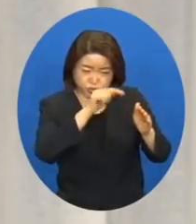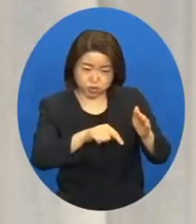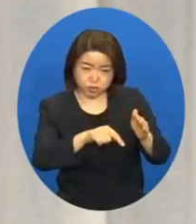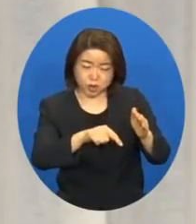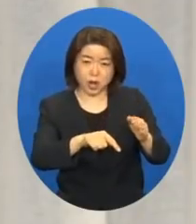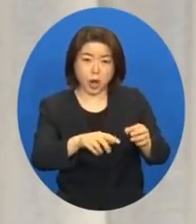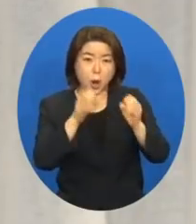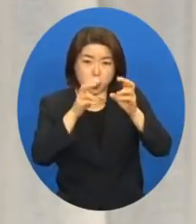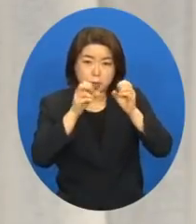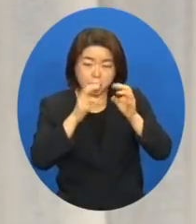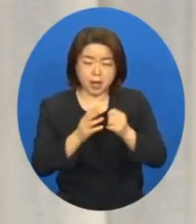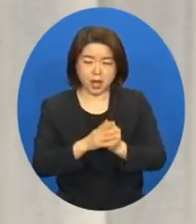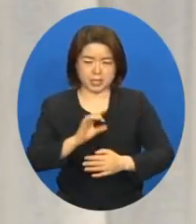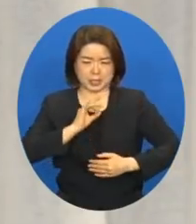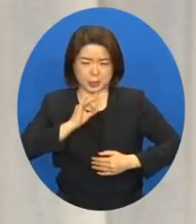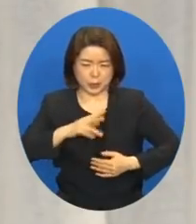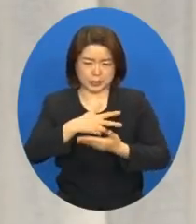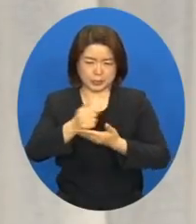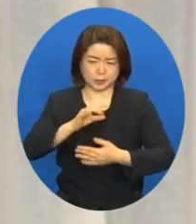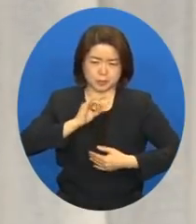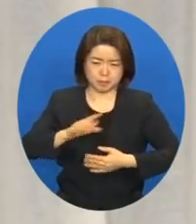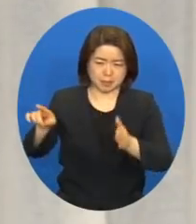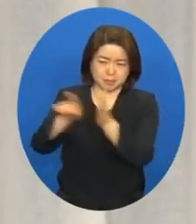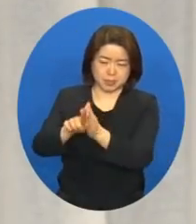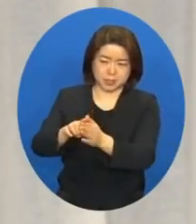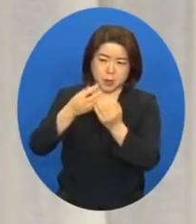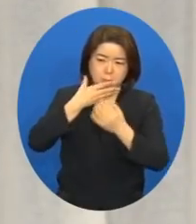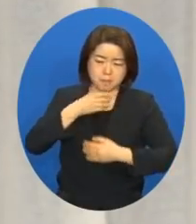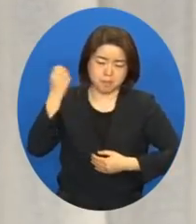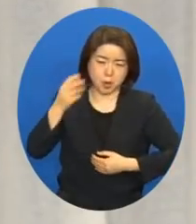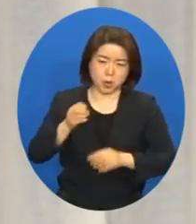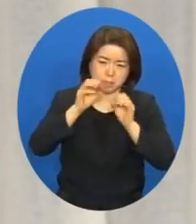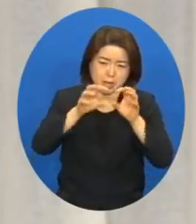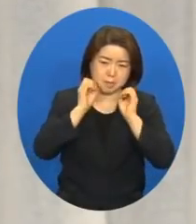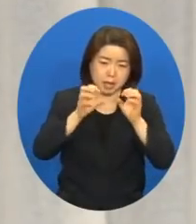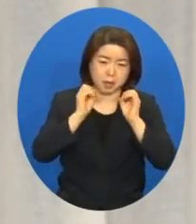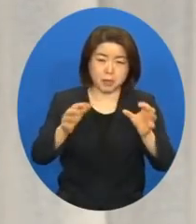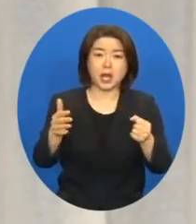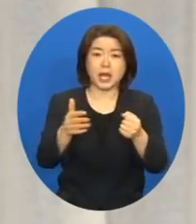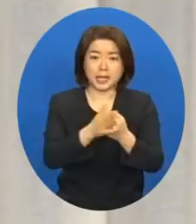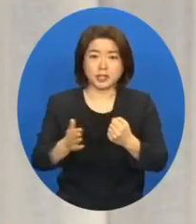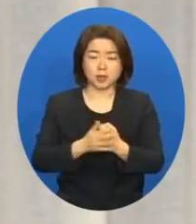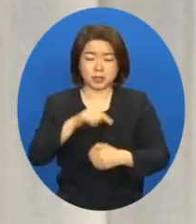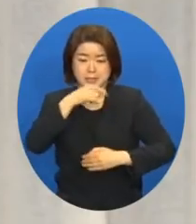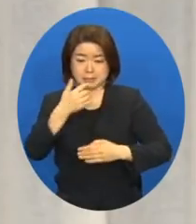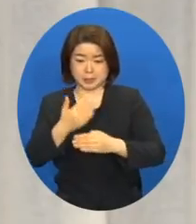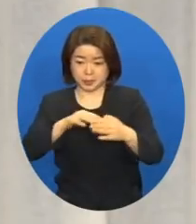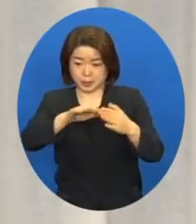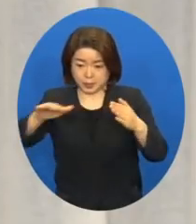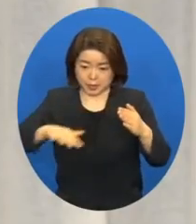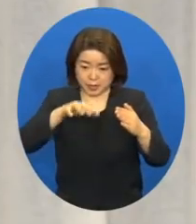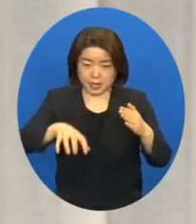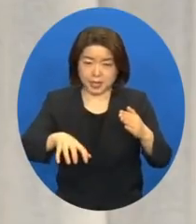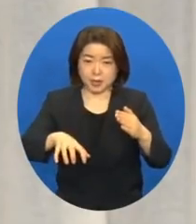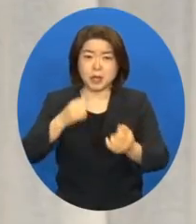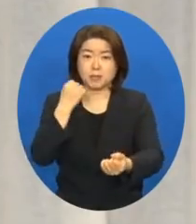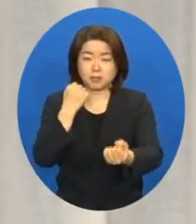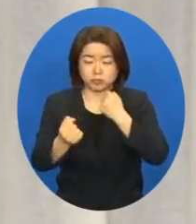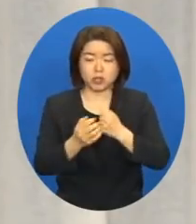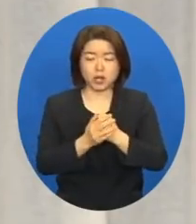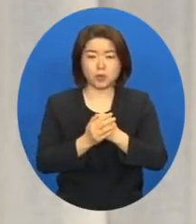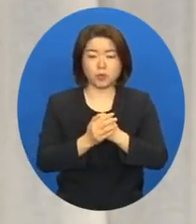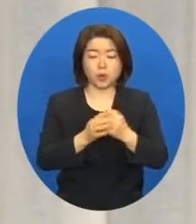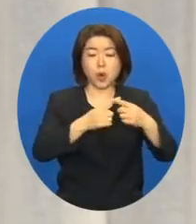믿는 믿음으로 그렇게 복음을 전했기 때문에 공산치하에서도 중국 가정교회가 살아날 수 있었어요.